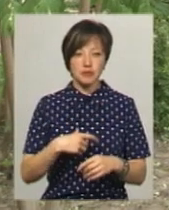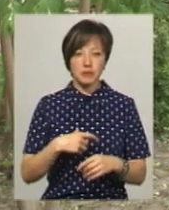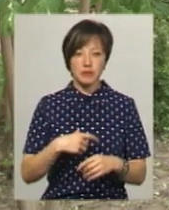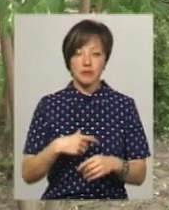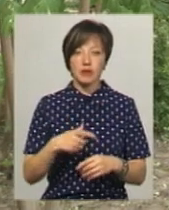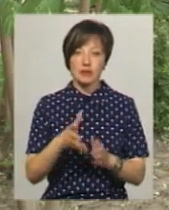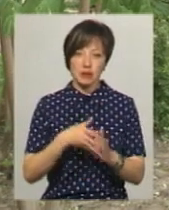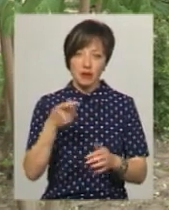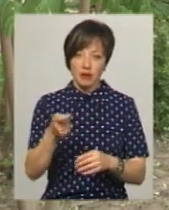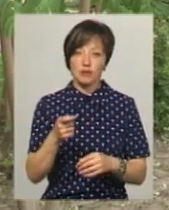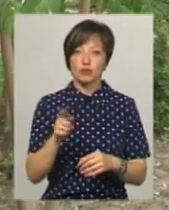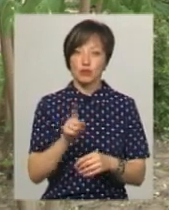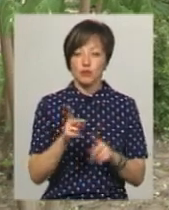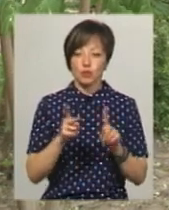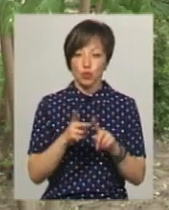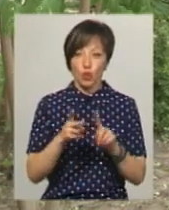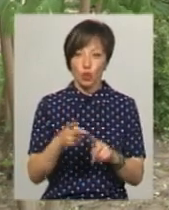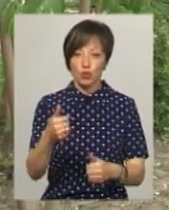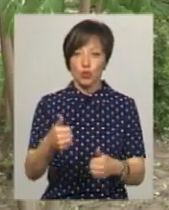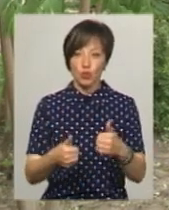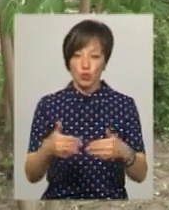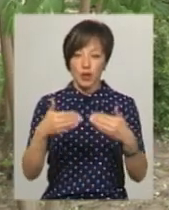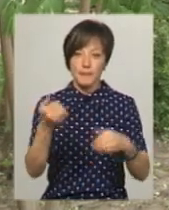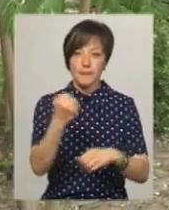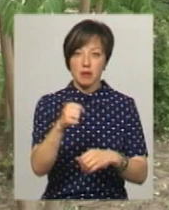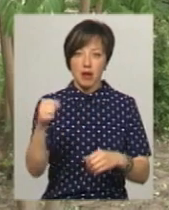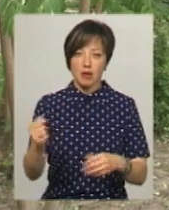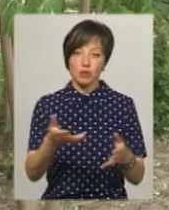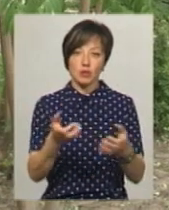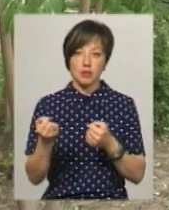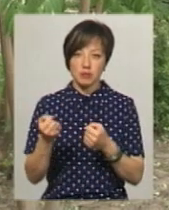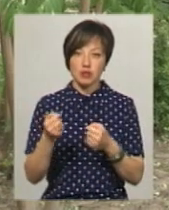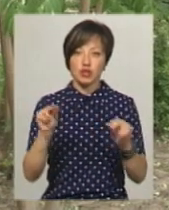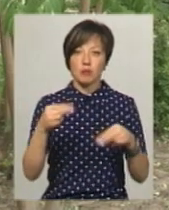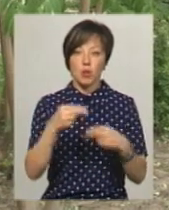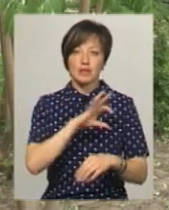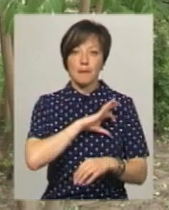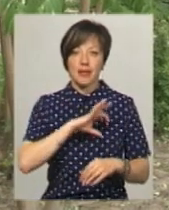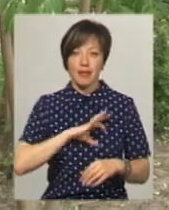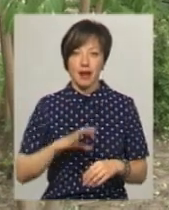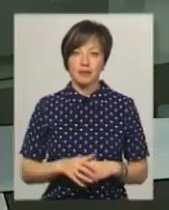вагому заявку на те, щоб в другому турі перемагати, отримати чемпіонські медалі.